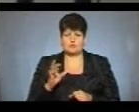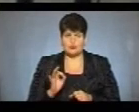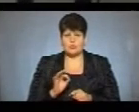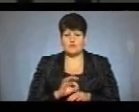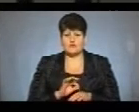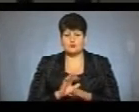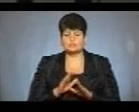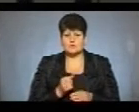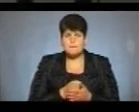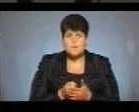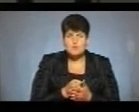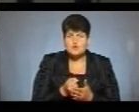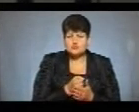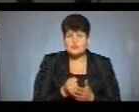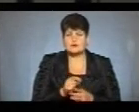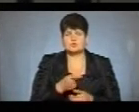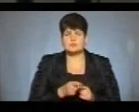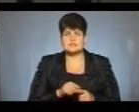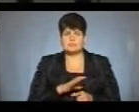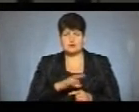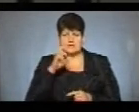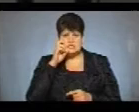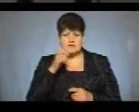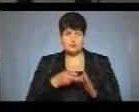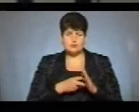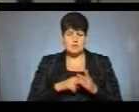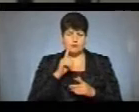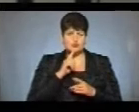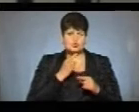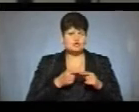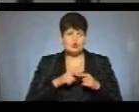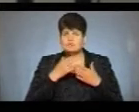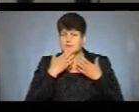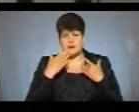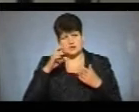просувати якось, щоб це було на державному плані. Поки цього немає на державному